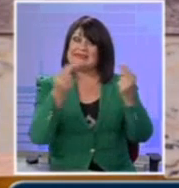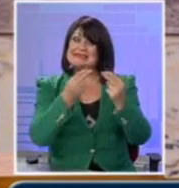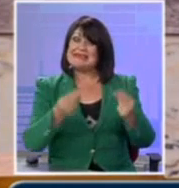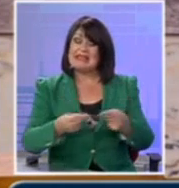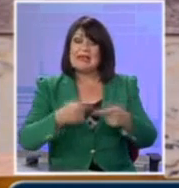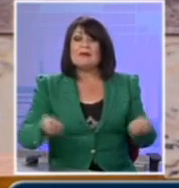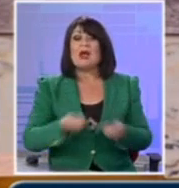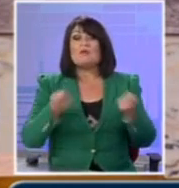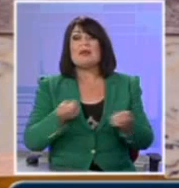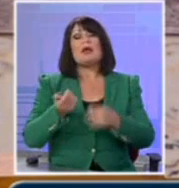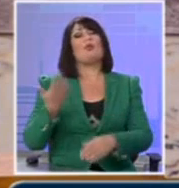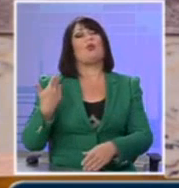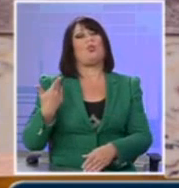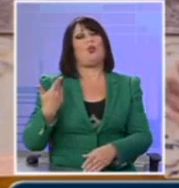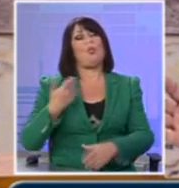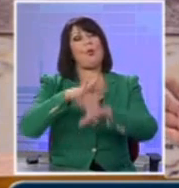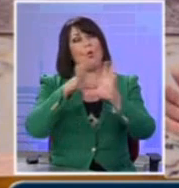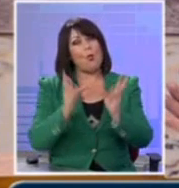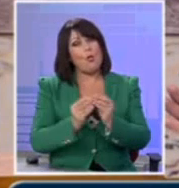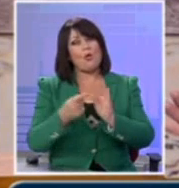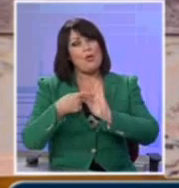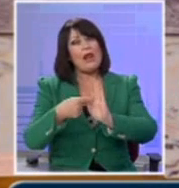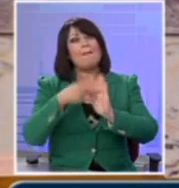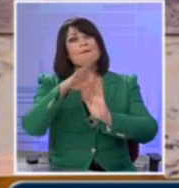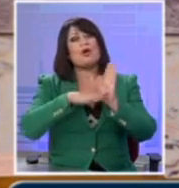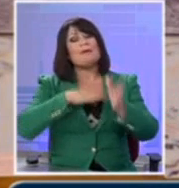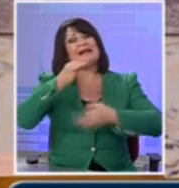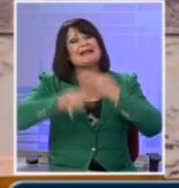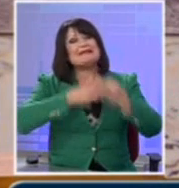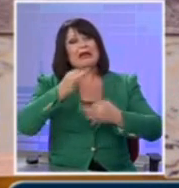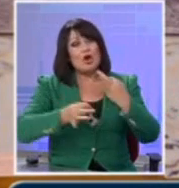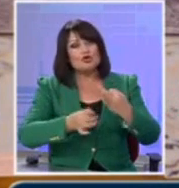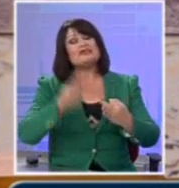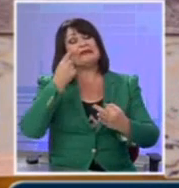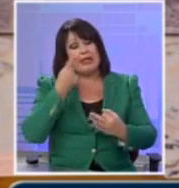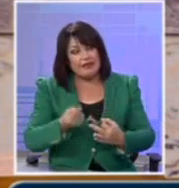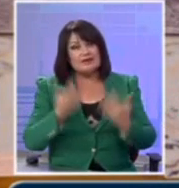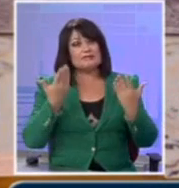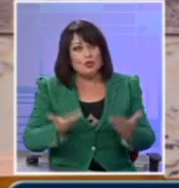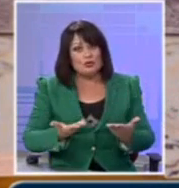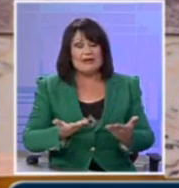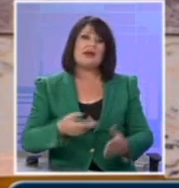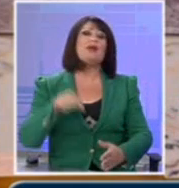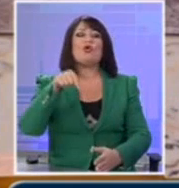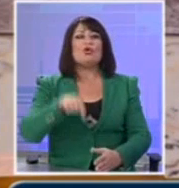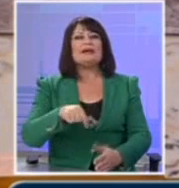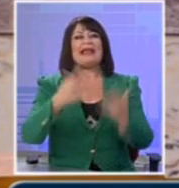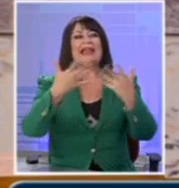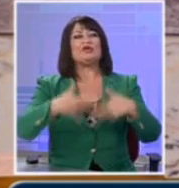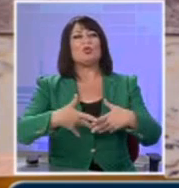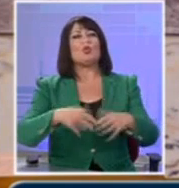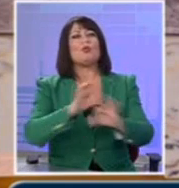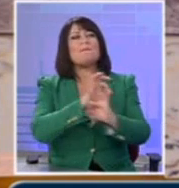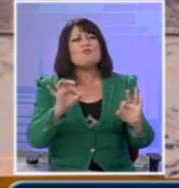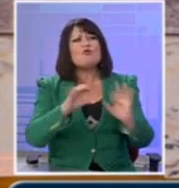πρακτική όλων των τελευταίων παρουσιάσεων των προγραμματικών δηλώσεων, για να διαπιστώσετε ότι όχι απλά λειτουργούμε στο πλαίσιο